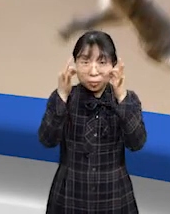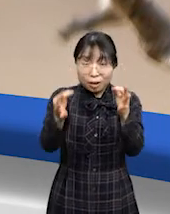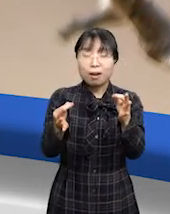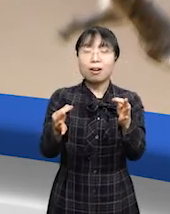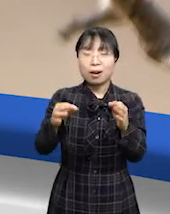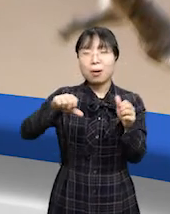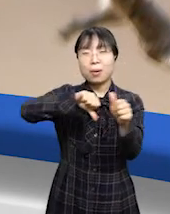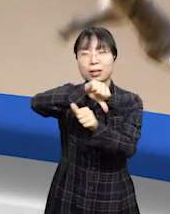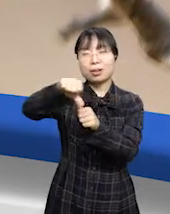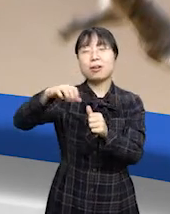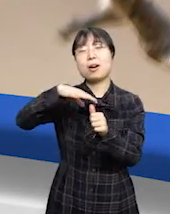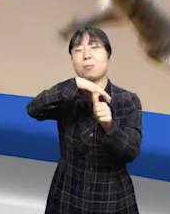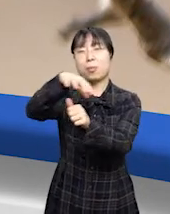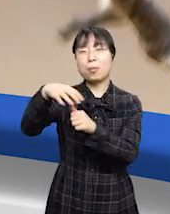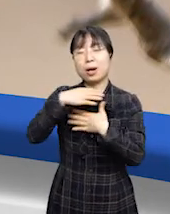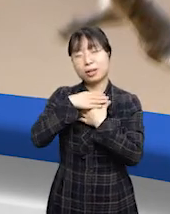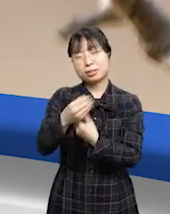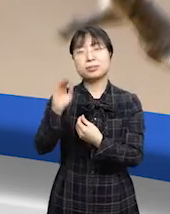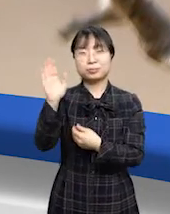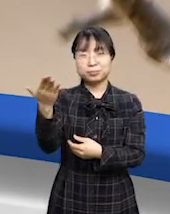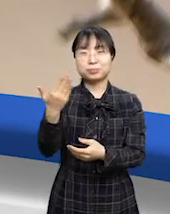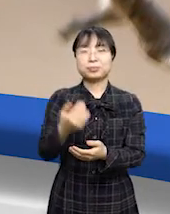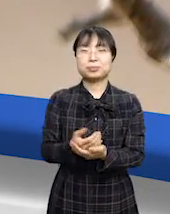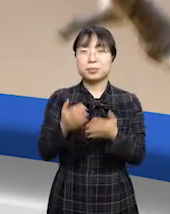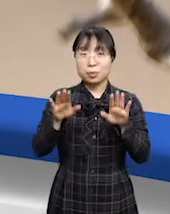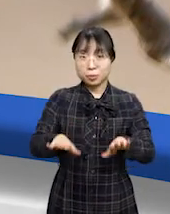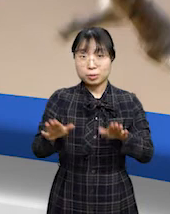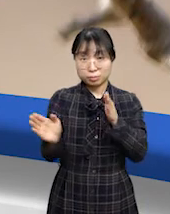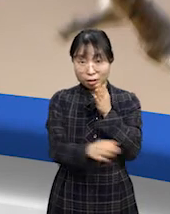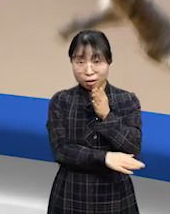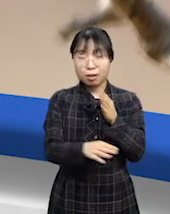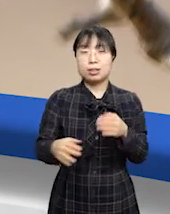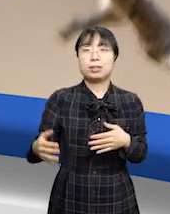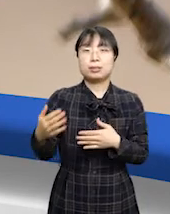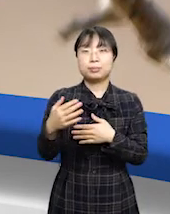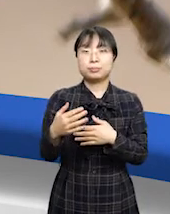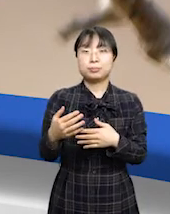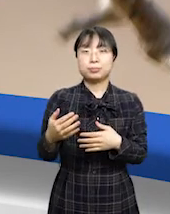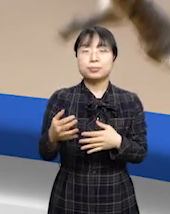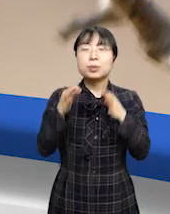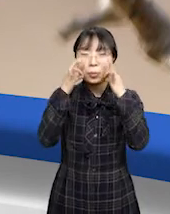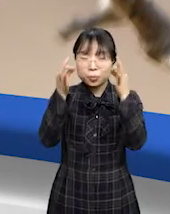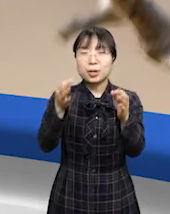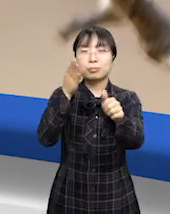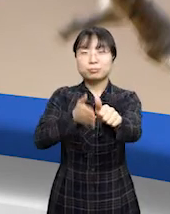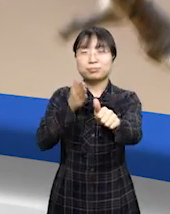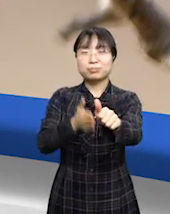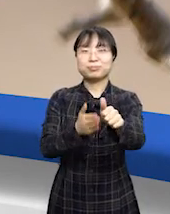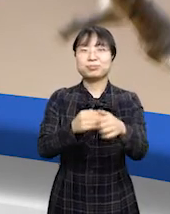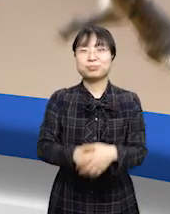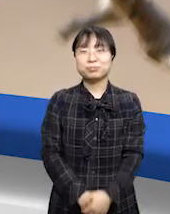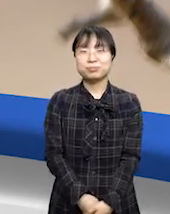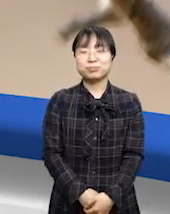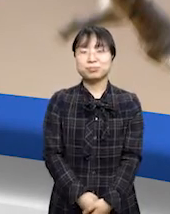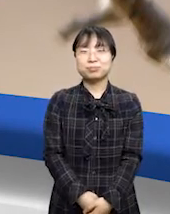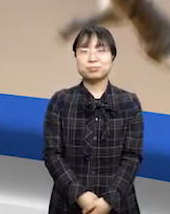수 있다는 사실을 잊지 말고 오늘부터 생활 속 탈플라스틱을 실천하는 우리가 되어보면 어떨까요?